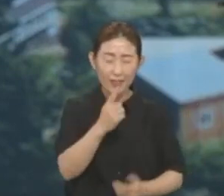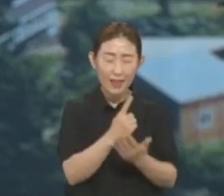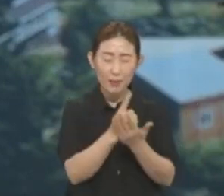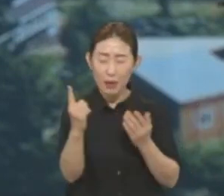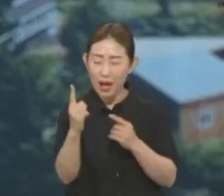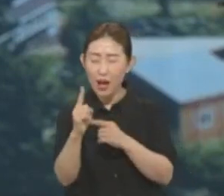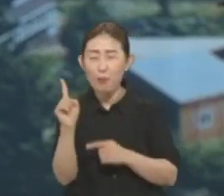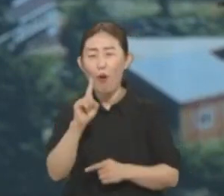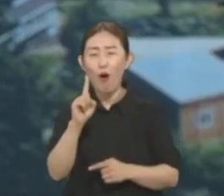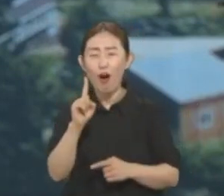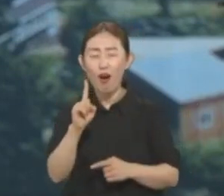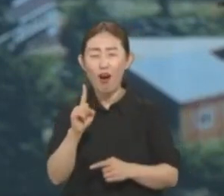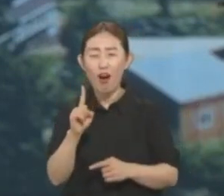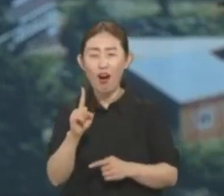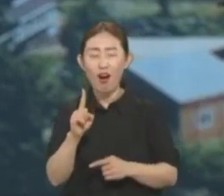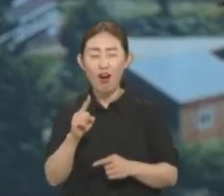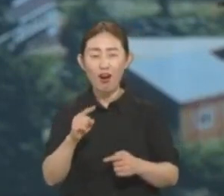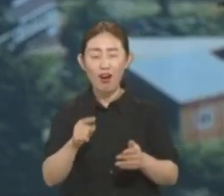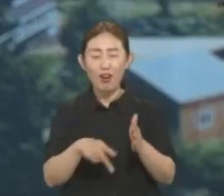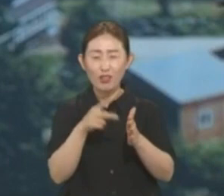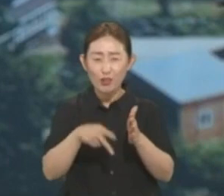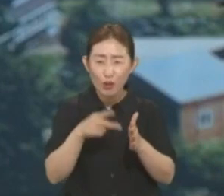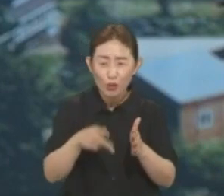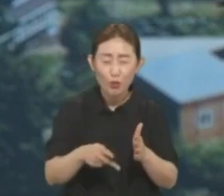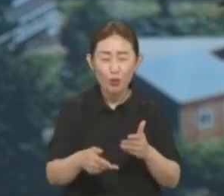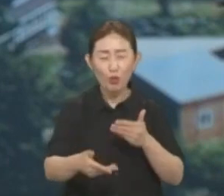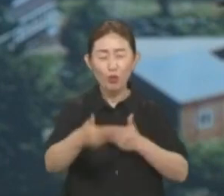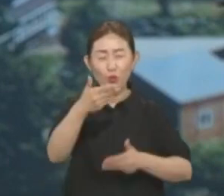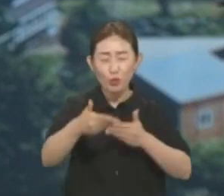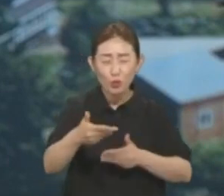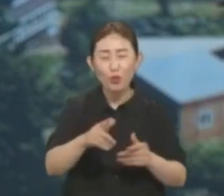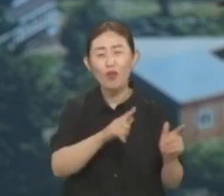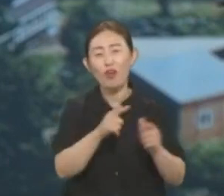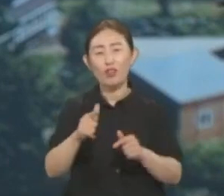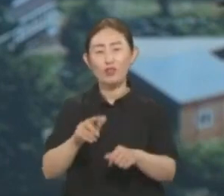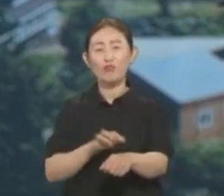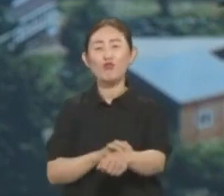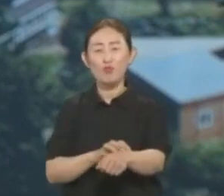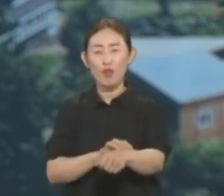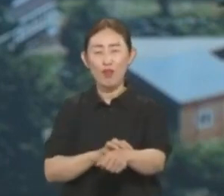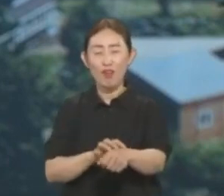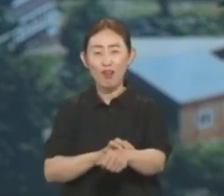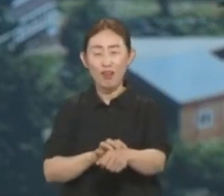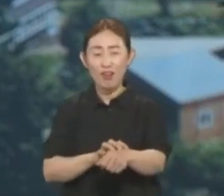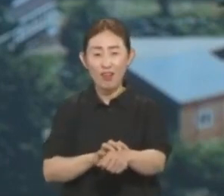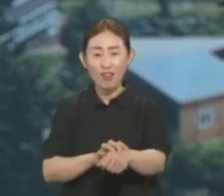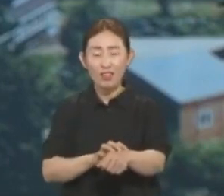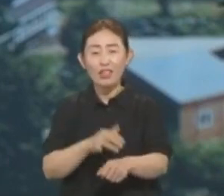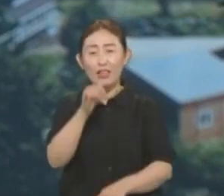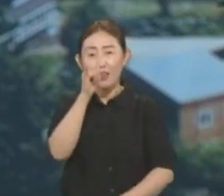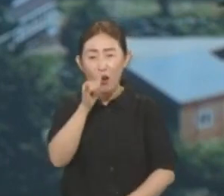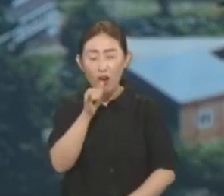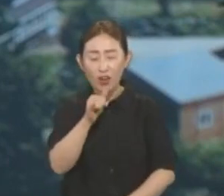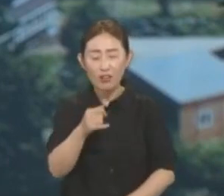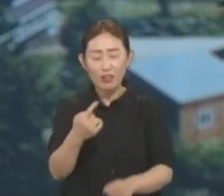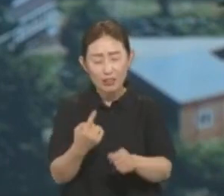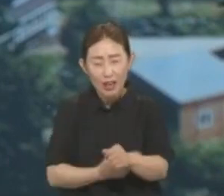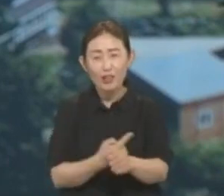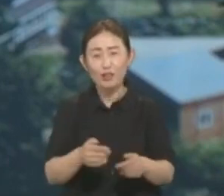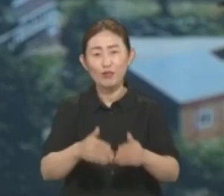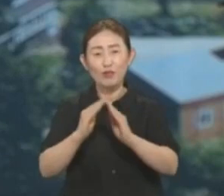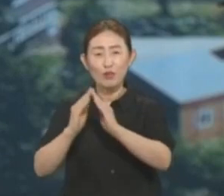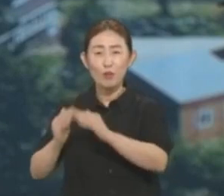있기 때문에 우리 태안에 고속도로와 철도도 연결을 시켜야 하고 또 이것도